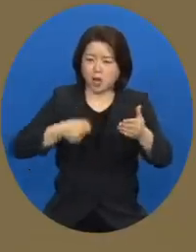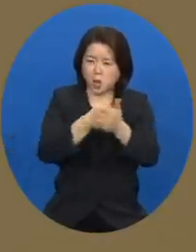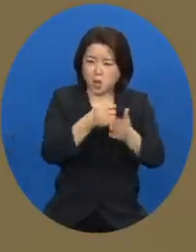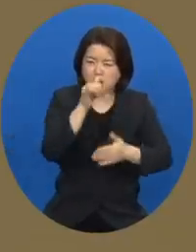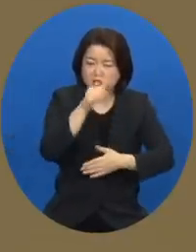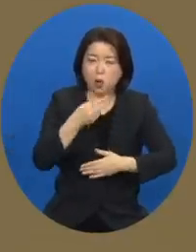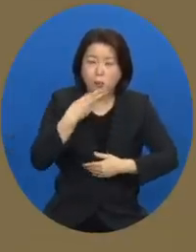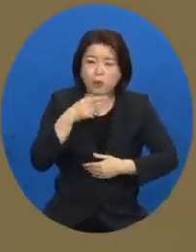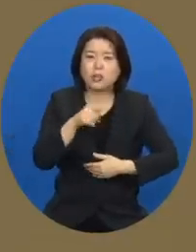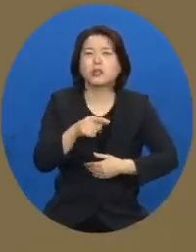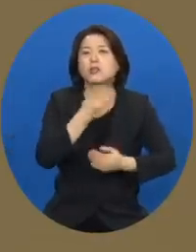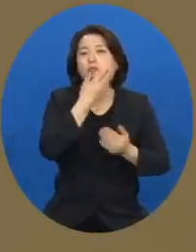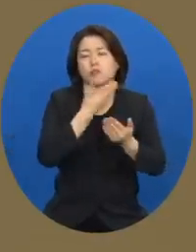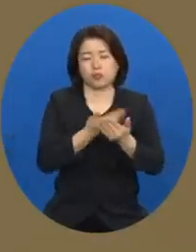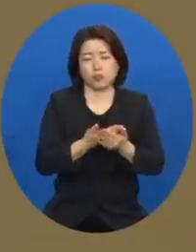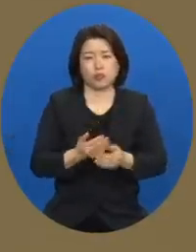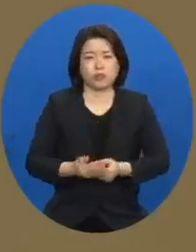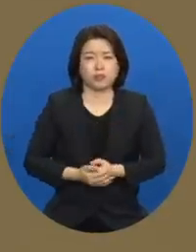것이죠.